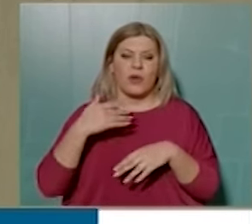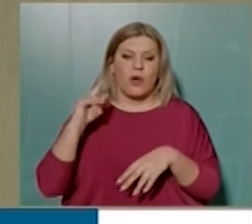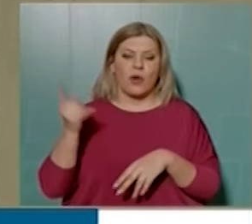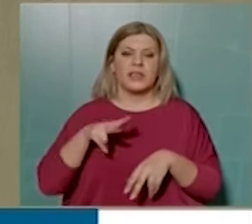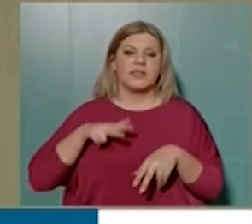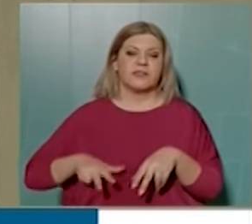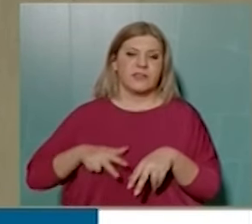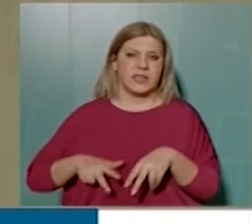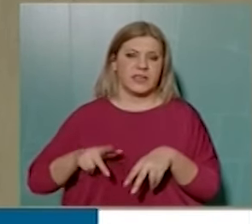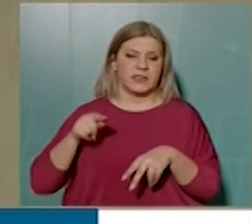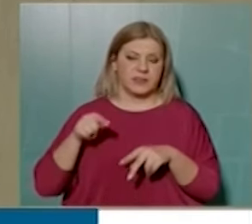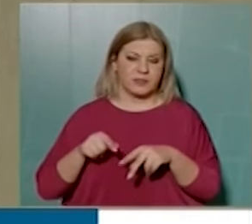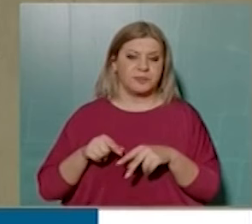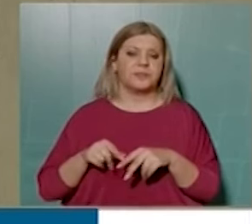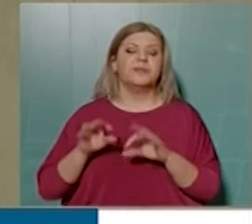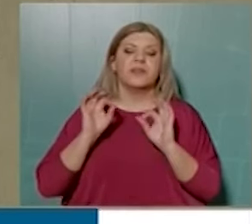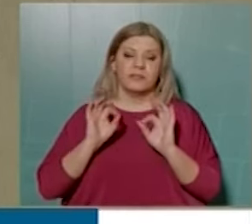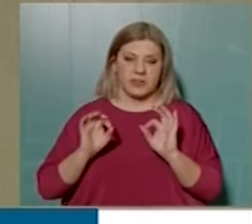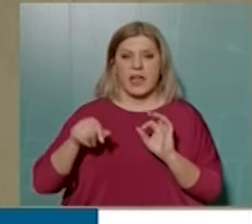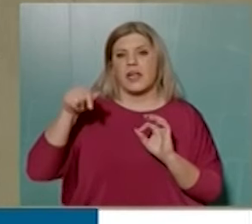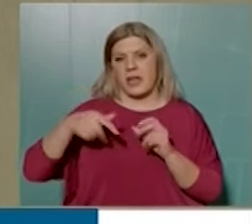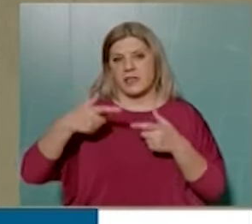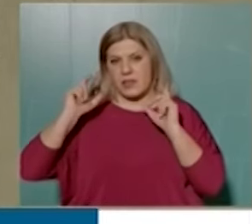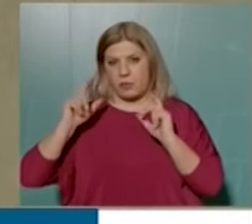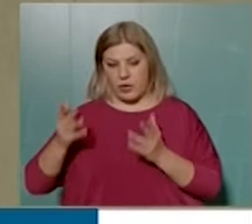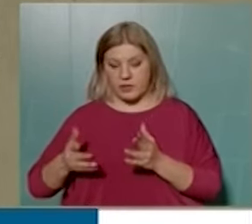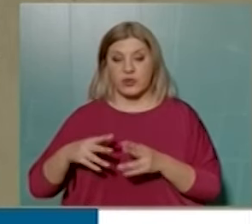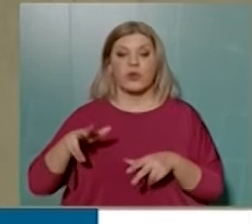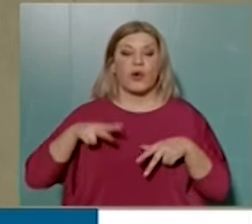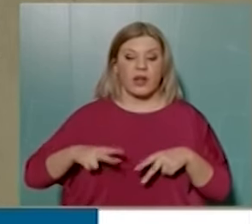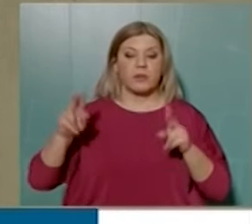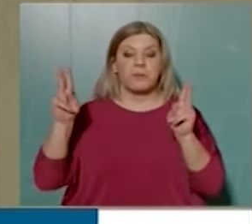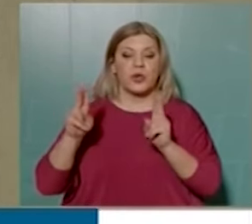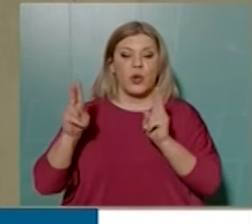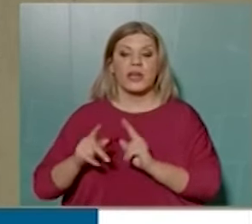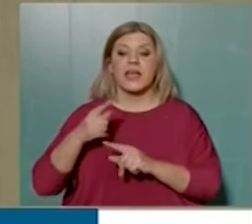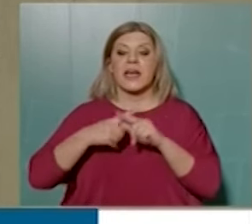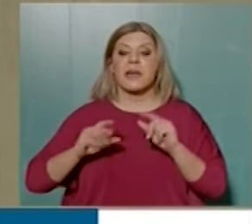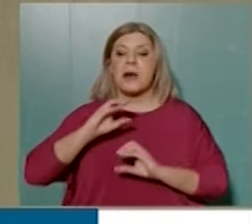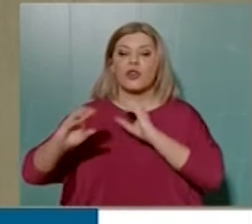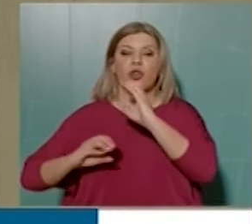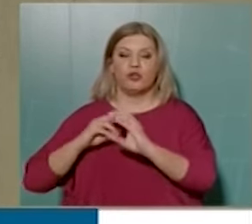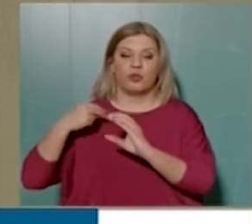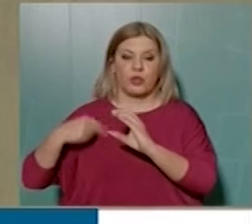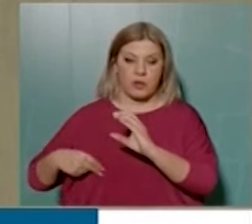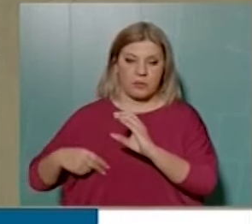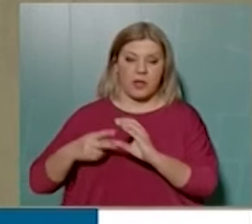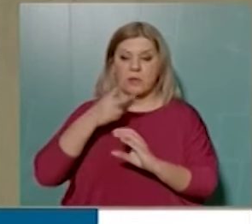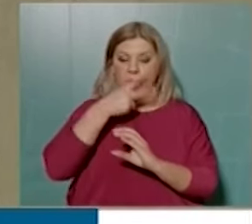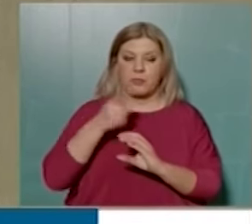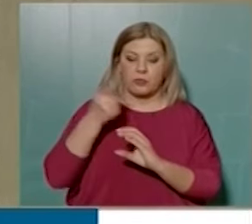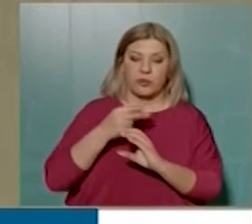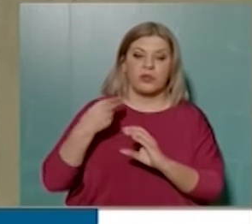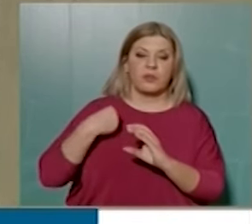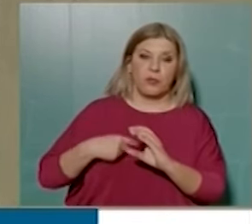όλες οι κυβερνήσεις φυσικά και οι σημερινοί το κράτος μειώνει συνεχώς τη χρηματοδότηση των δήμων ενώ η πλειοψηφία των